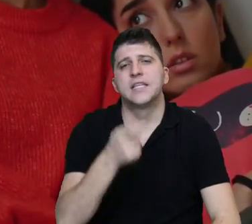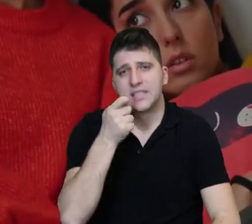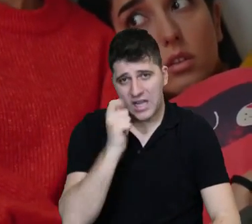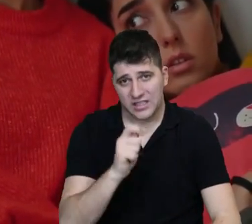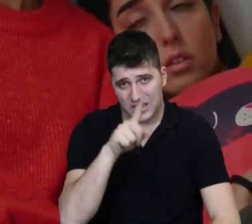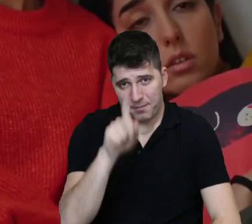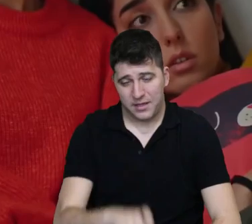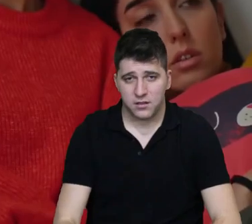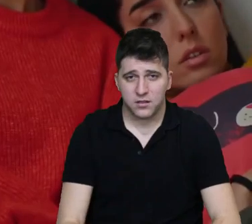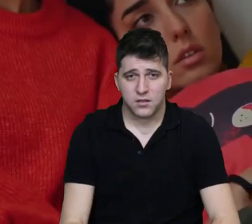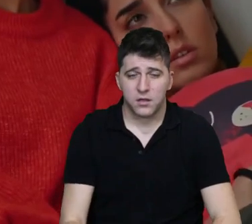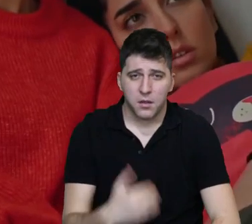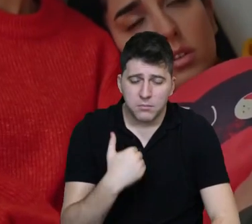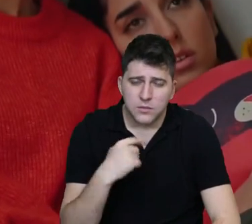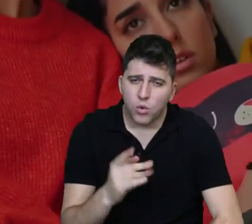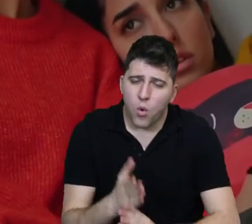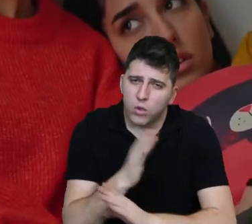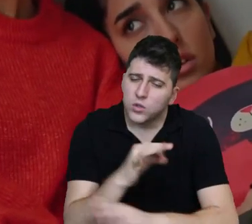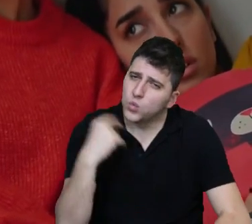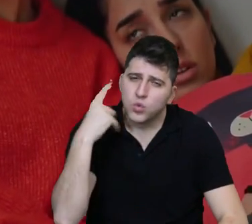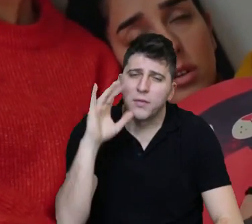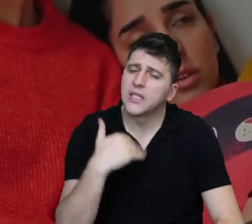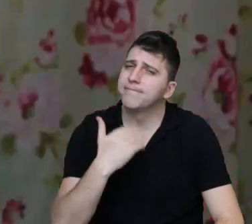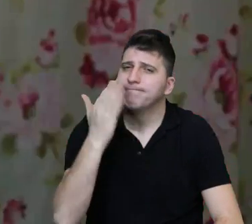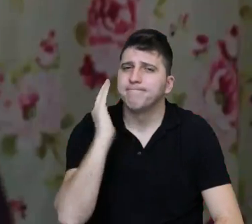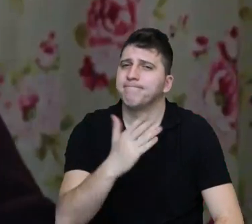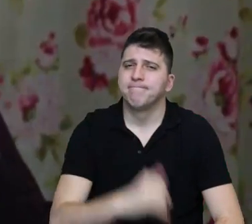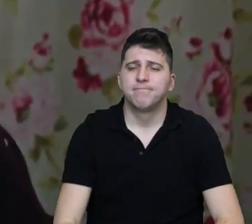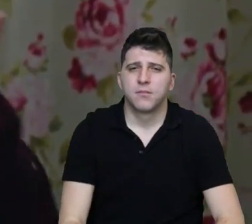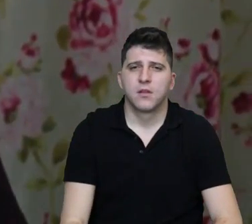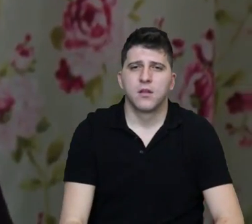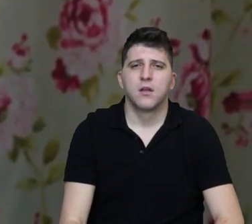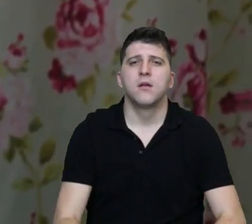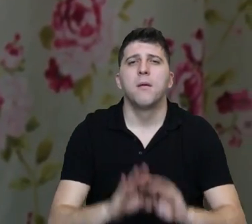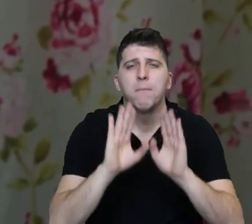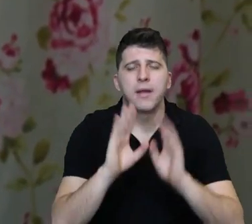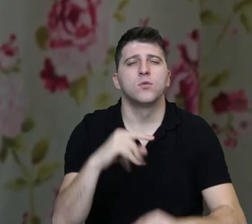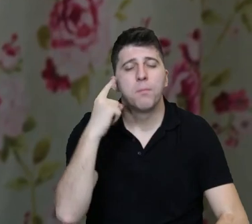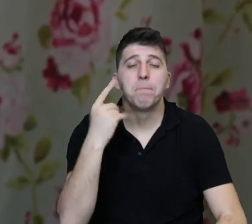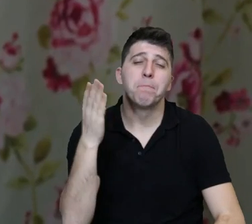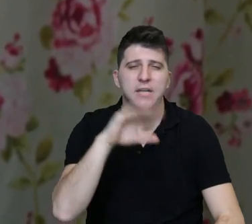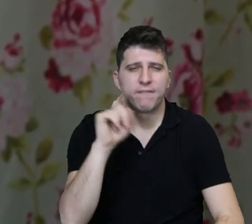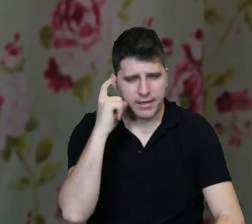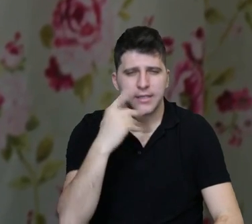Gerçekten mi? Biz bunu niye daha önce hiç düşünmedik? Peki bu geldi mi?